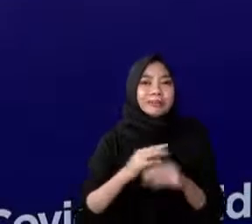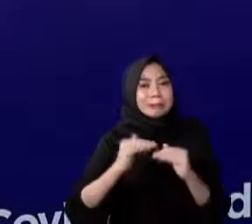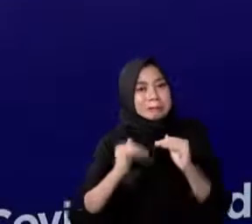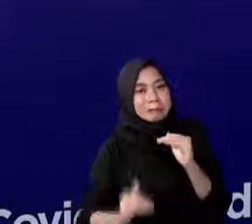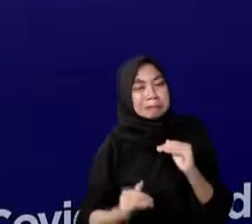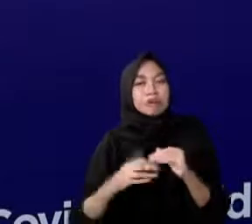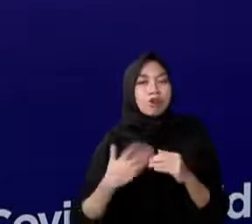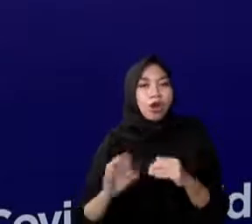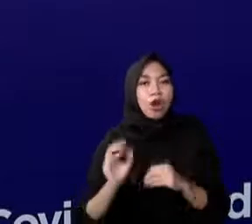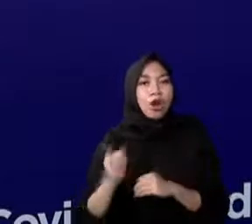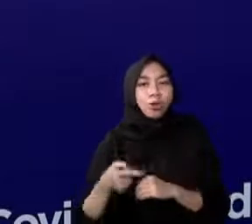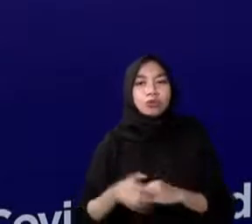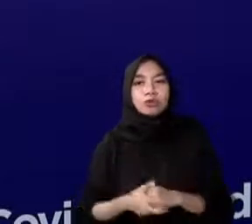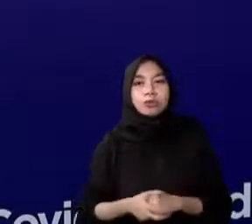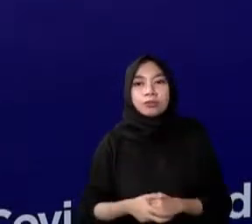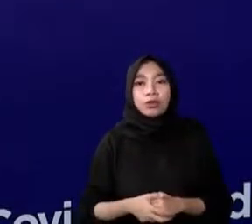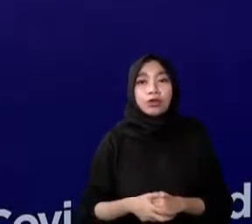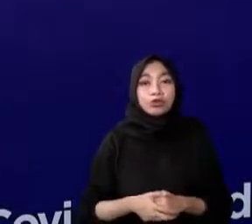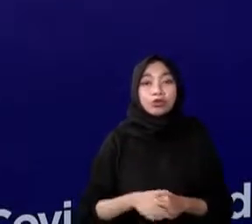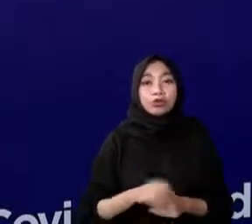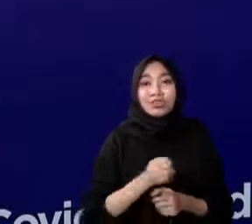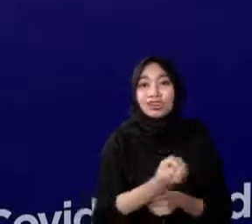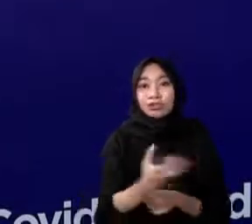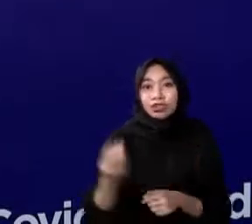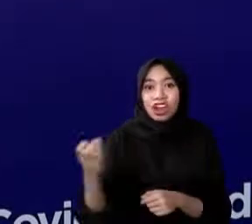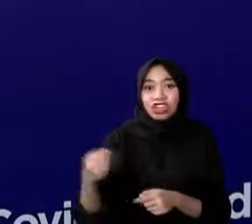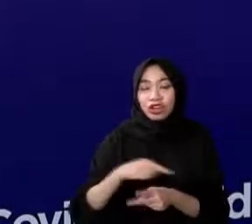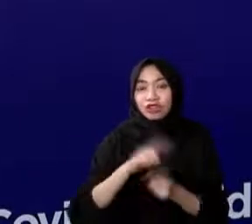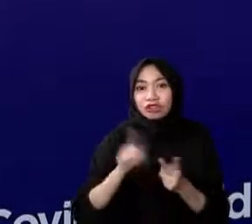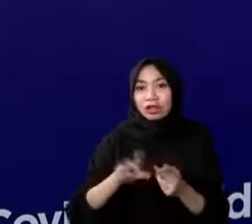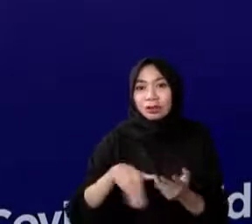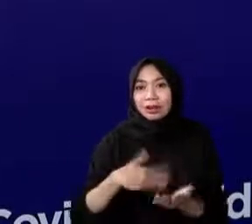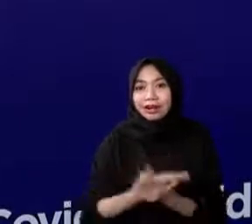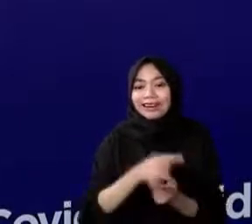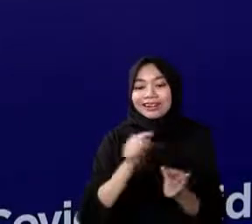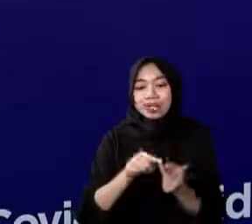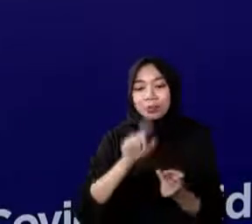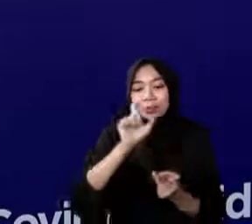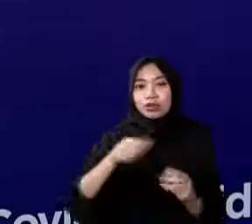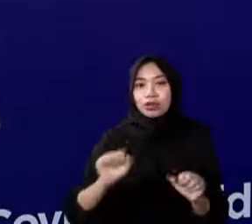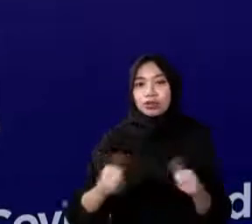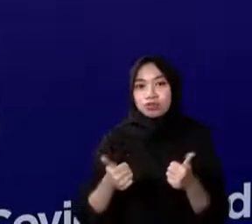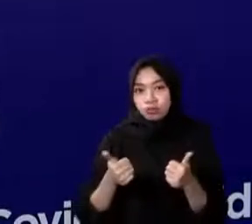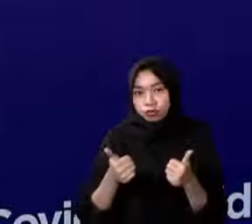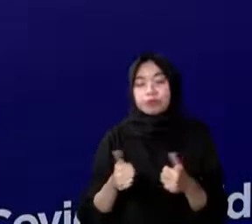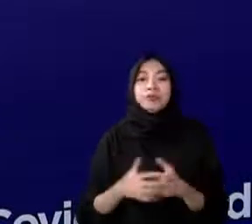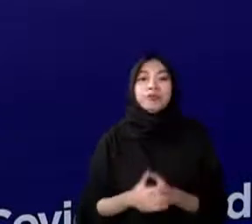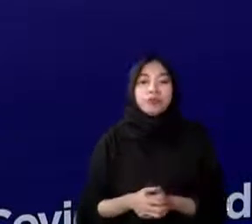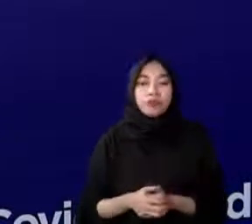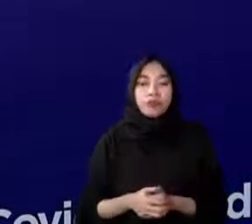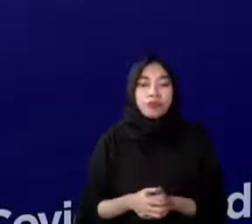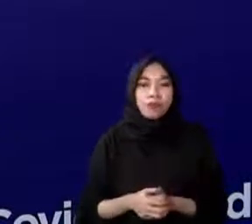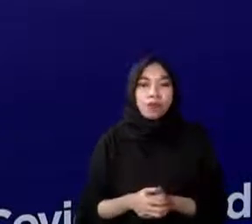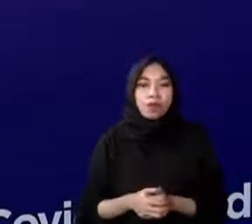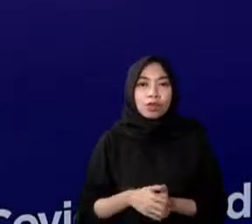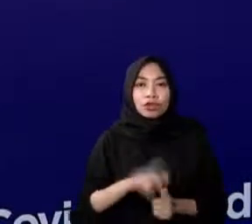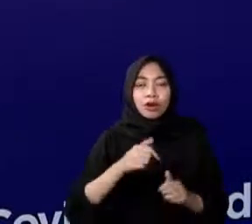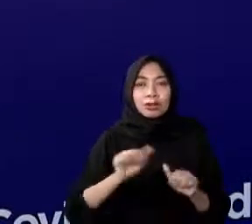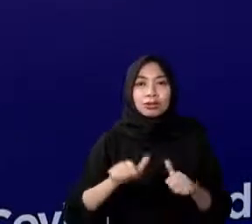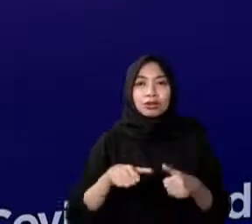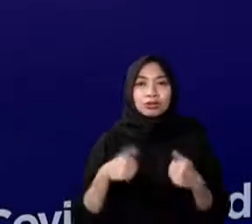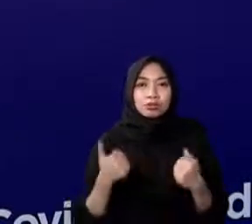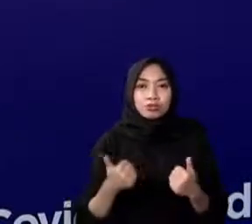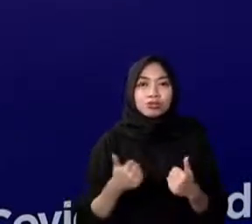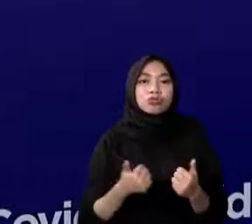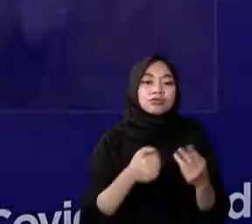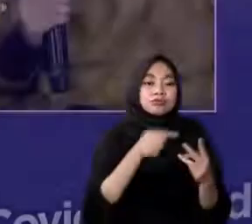kalau tadi sudah ada kasus aktif, ada kematian, kita juga akan melihat kesembuhan. Nah, kasus aktif dengan kesembuhan ini sangat berkaitan erat, Mbak